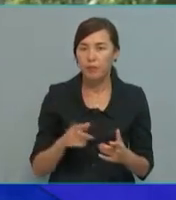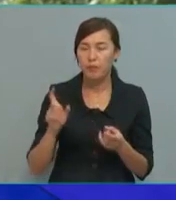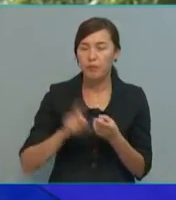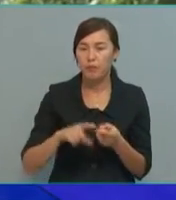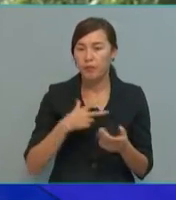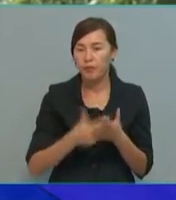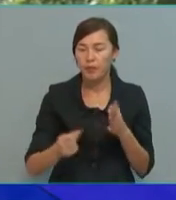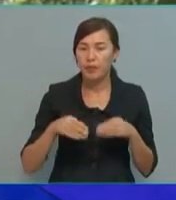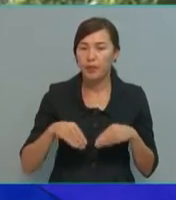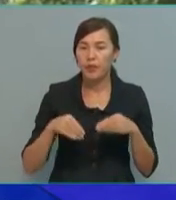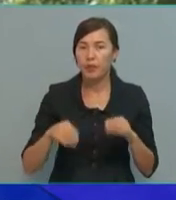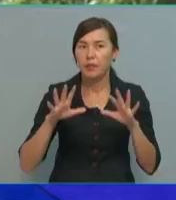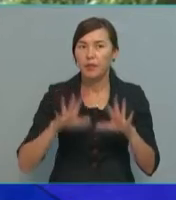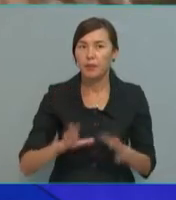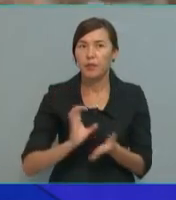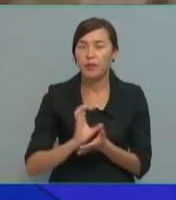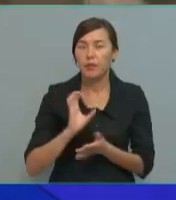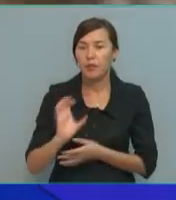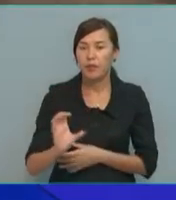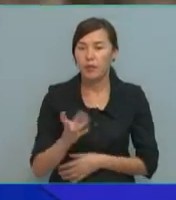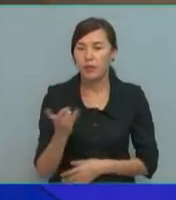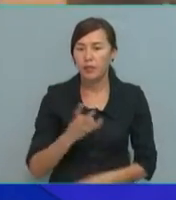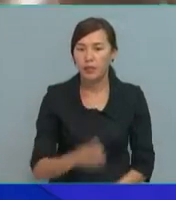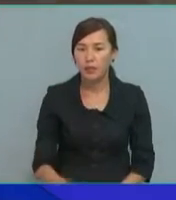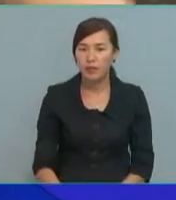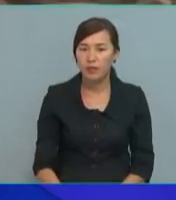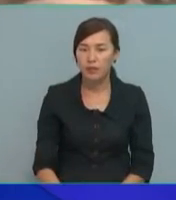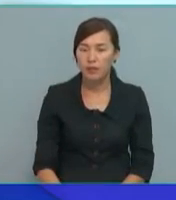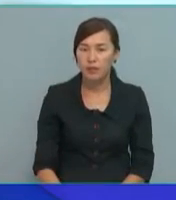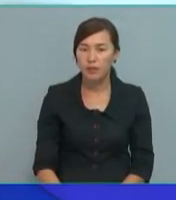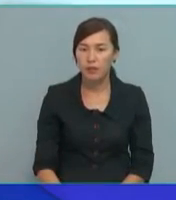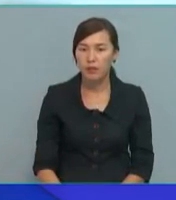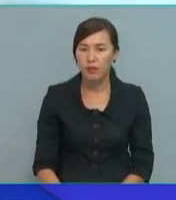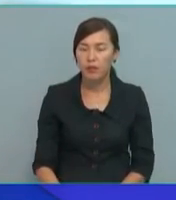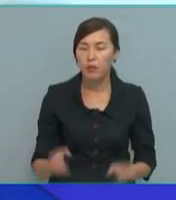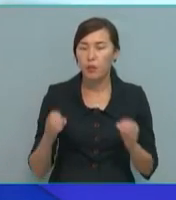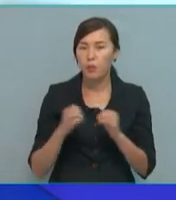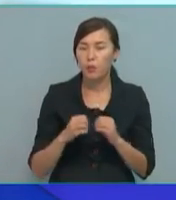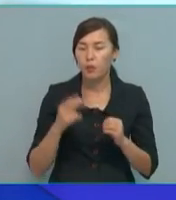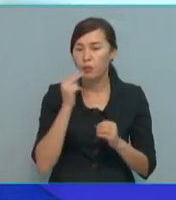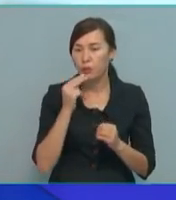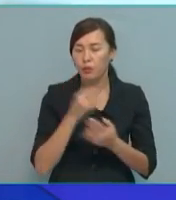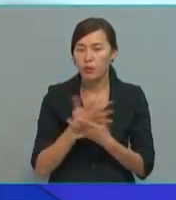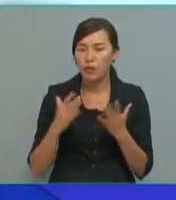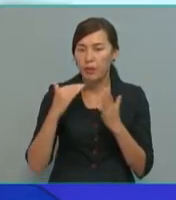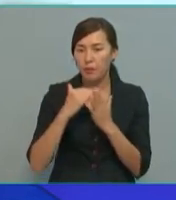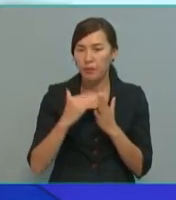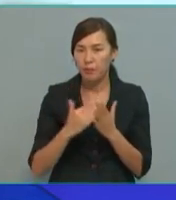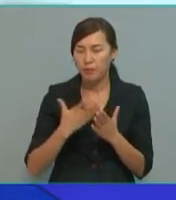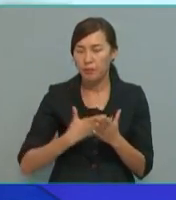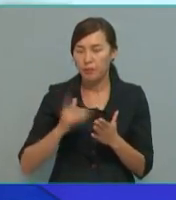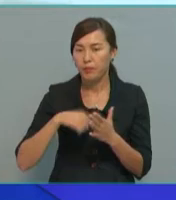тікелей сатып алып, бекітілген шектік бағадан асырмай сатуы тиіс. Бұл пилоттық жобаға қатысатын бізге он азық-түлік тауарының тізімі